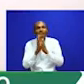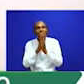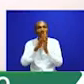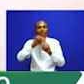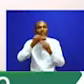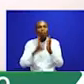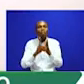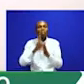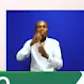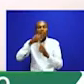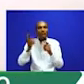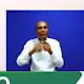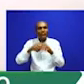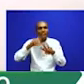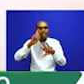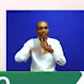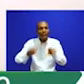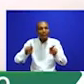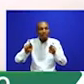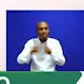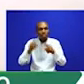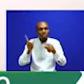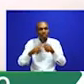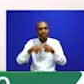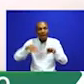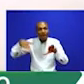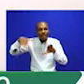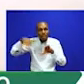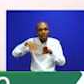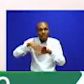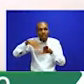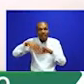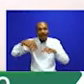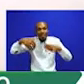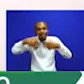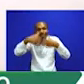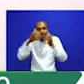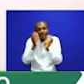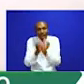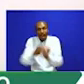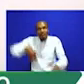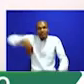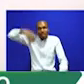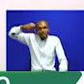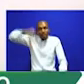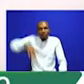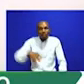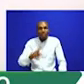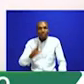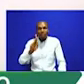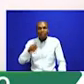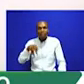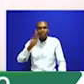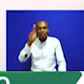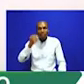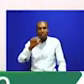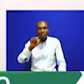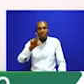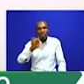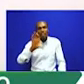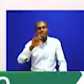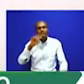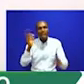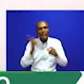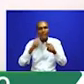meyo. Jinga kie cho ni go ba tuara wata ni kuruwa se e company ye chinguru chomorero ya KPLC abu baba ruwa go seba baba